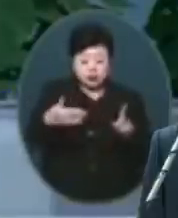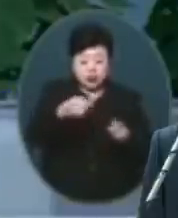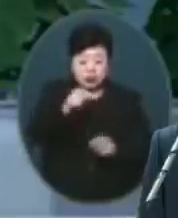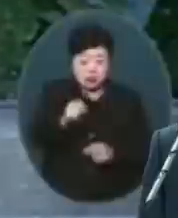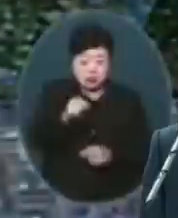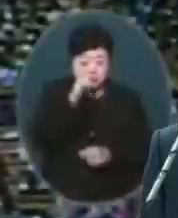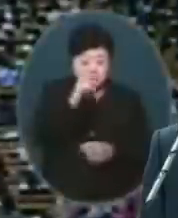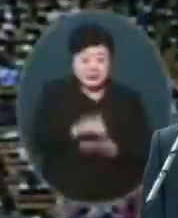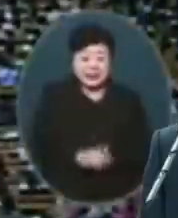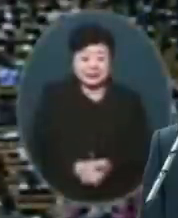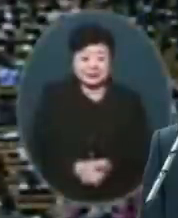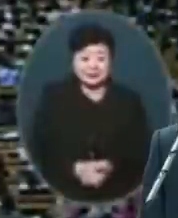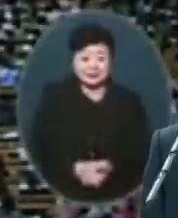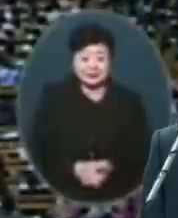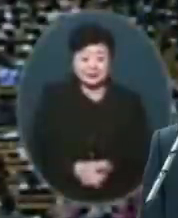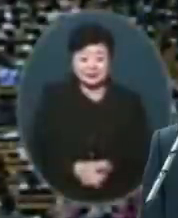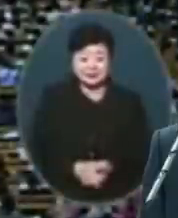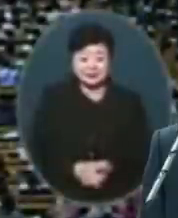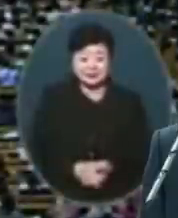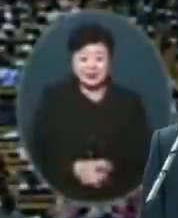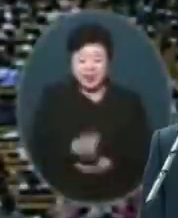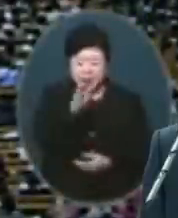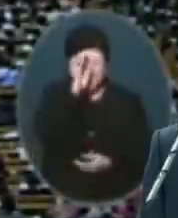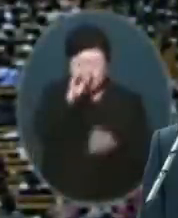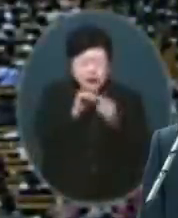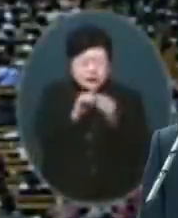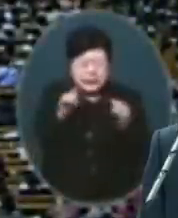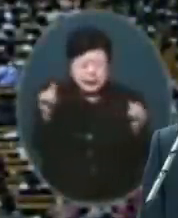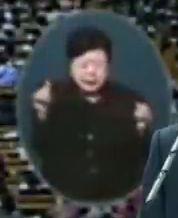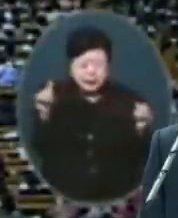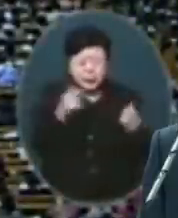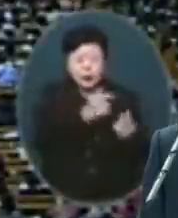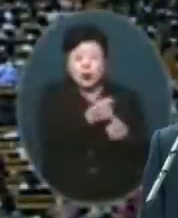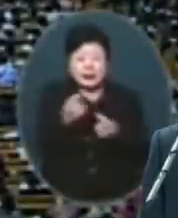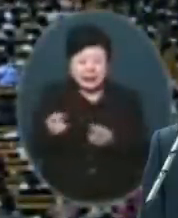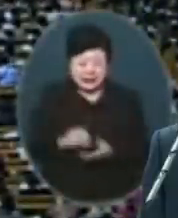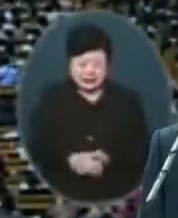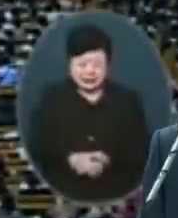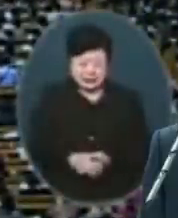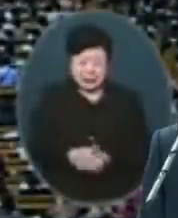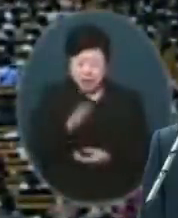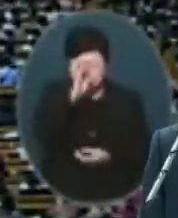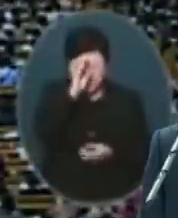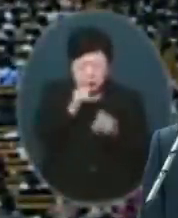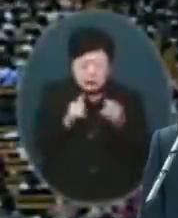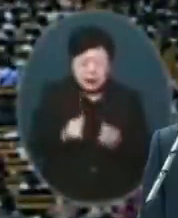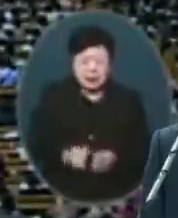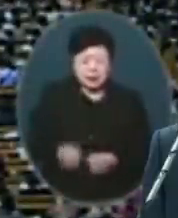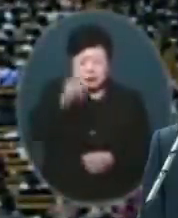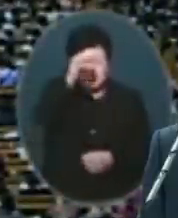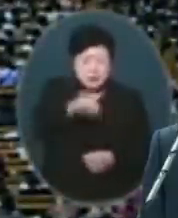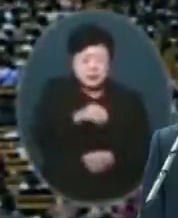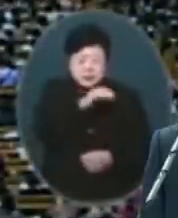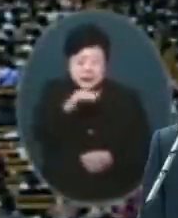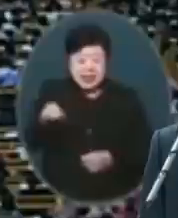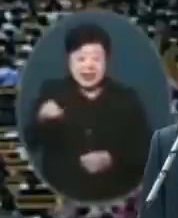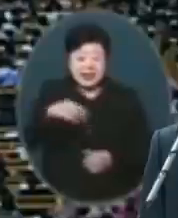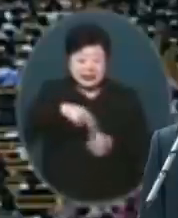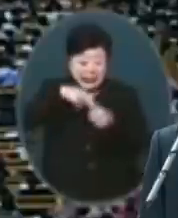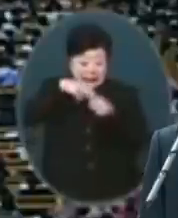말씀하고 계신 것입니다. 병든 자도 마찬가지입니다. 병든 자도 갈보리 십자가에